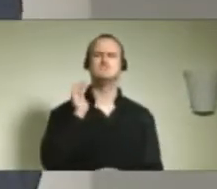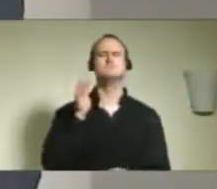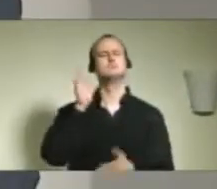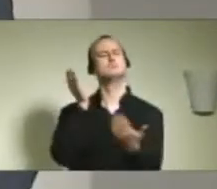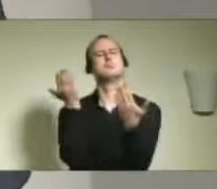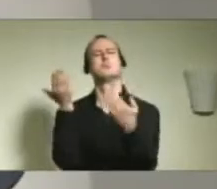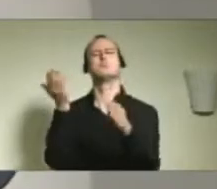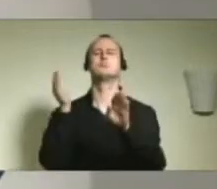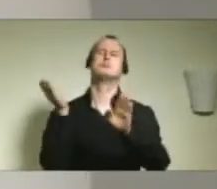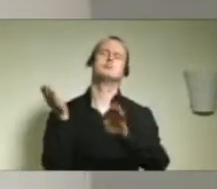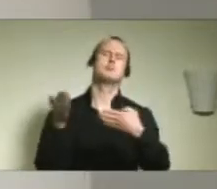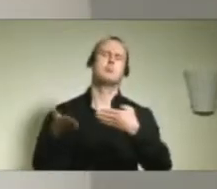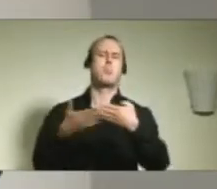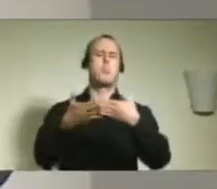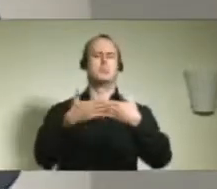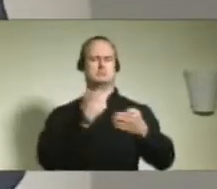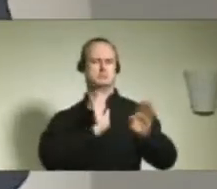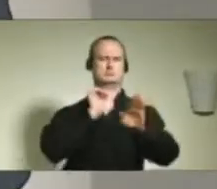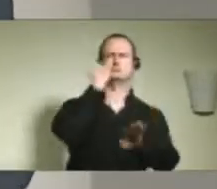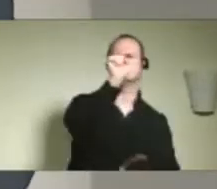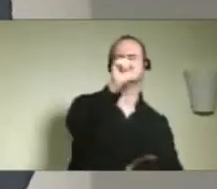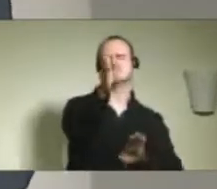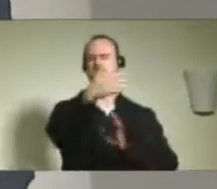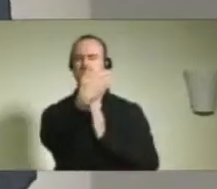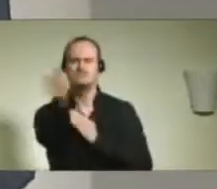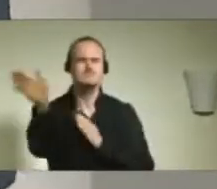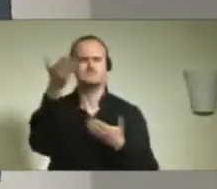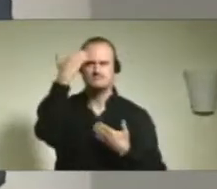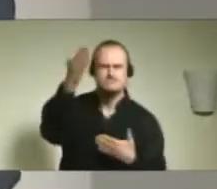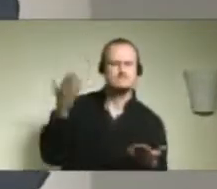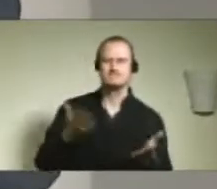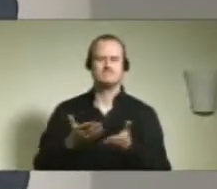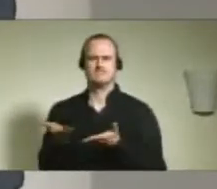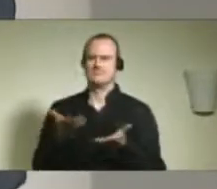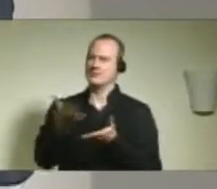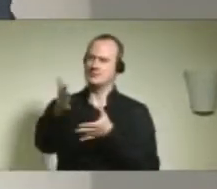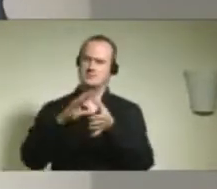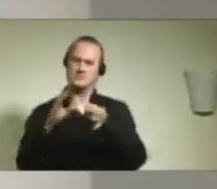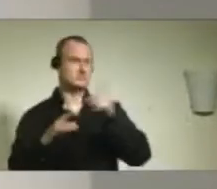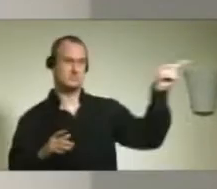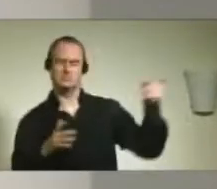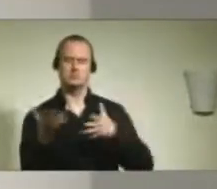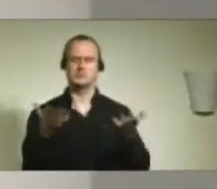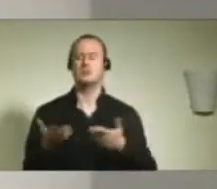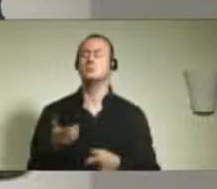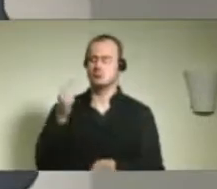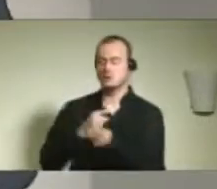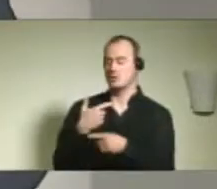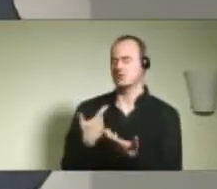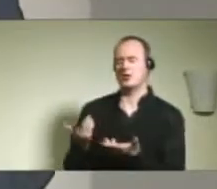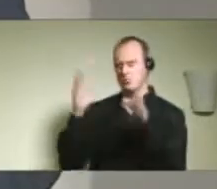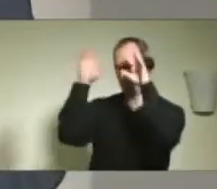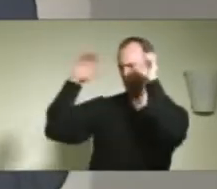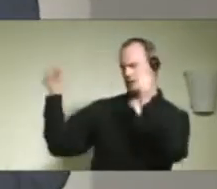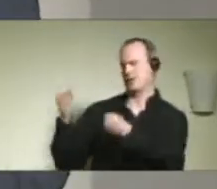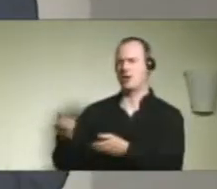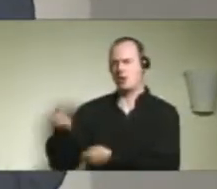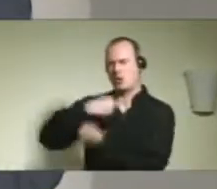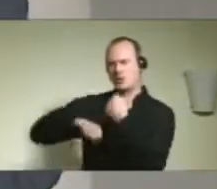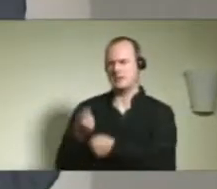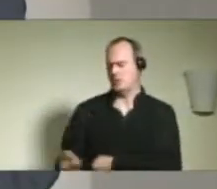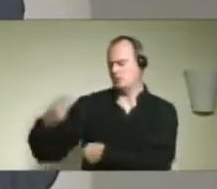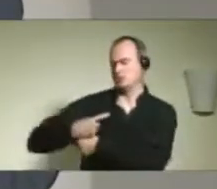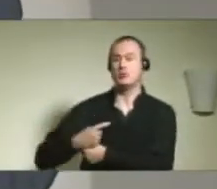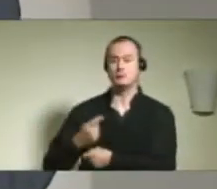et des directeurs nationaux de sections locales, de régions qui ont organisé des journées. Et d'ailleurs, il y en a qui s'organisent dans les 2 prochaines